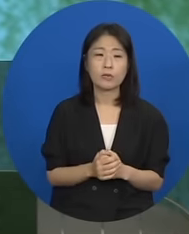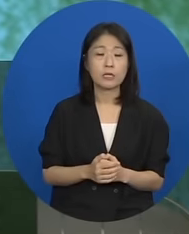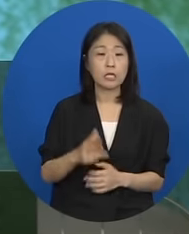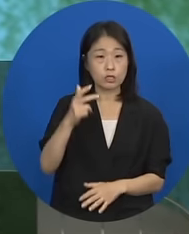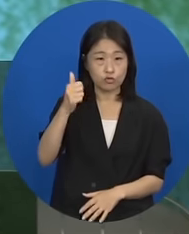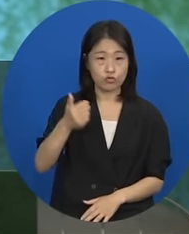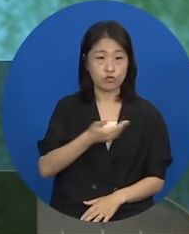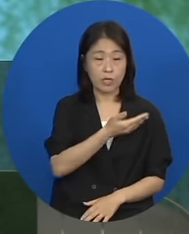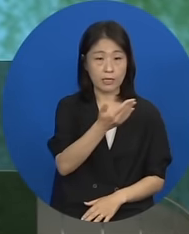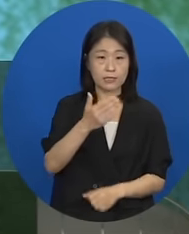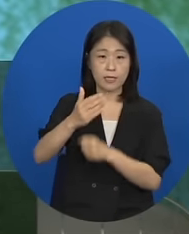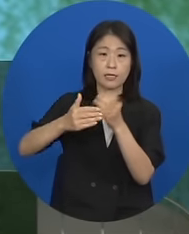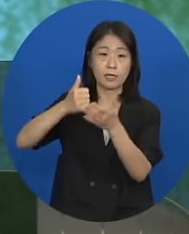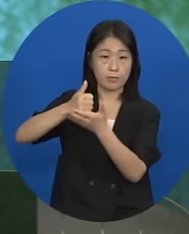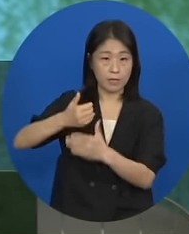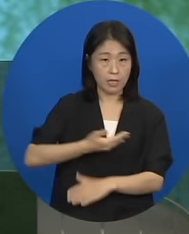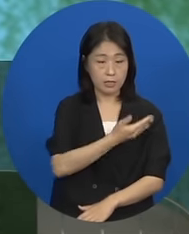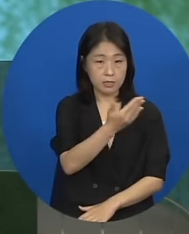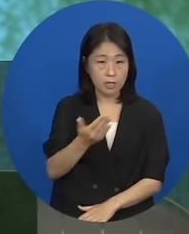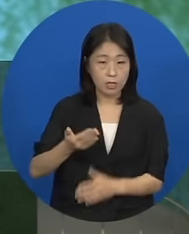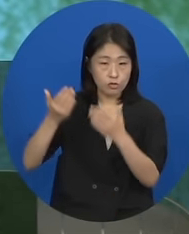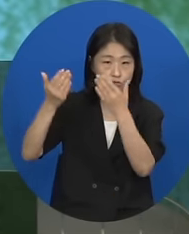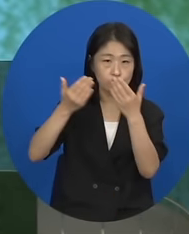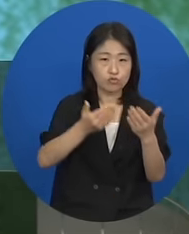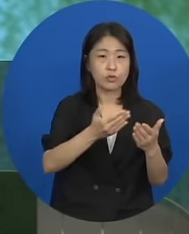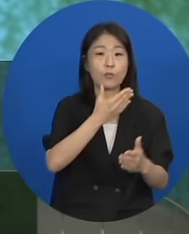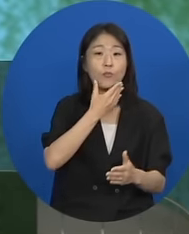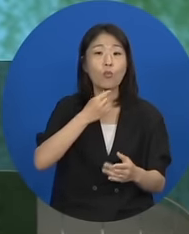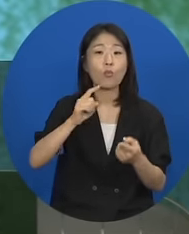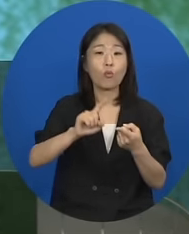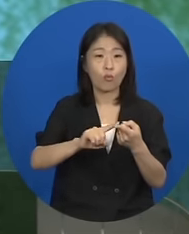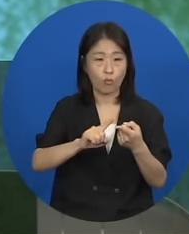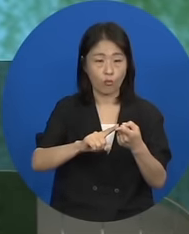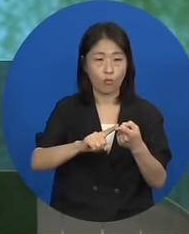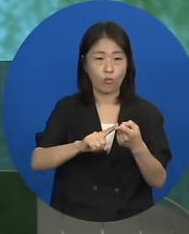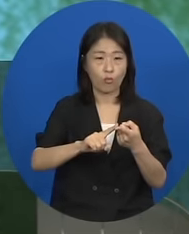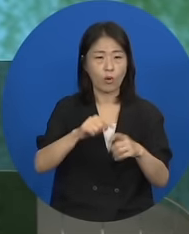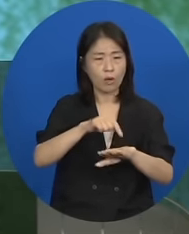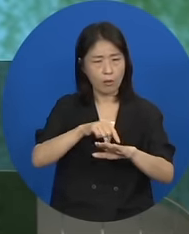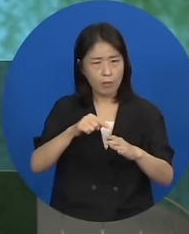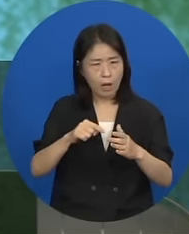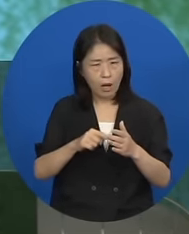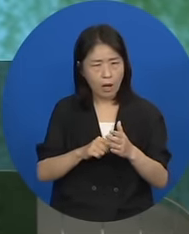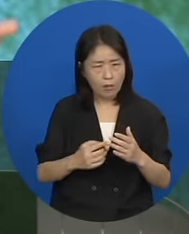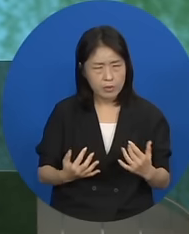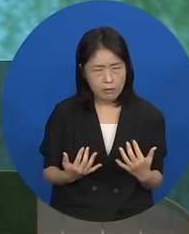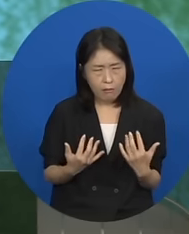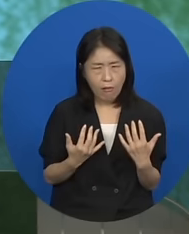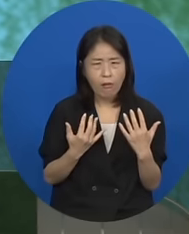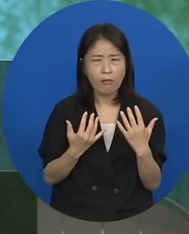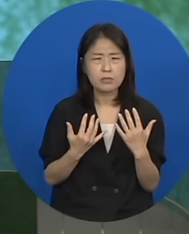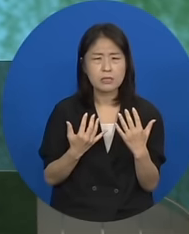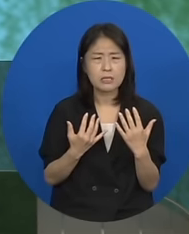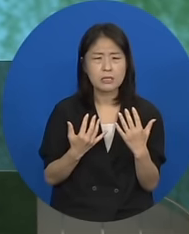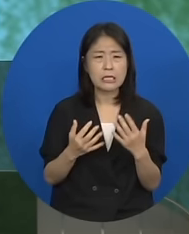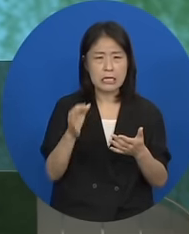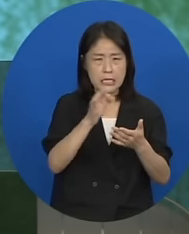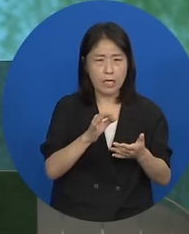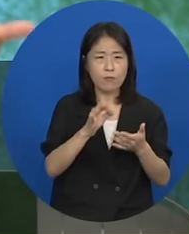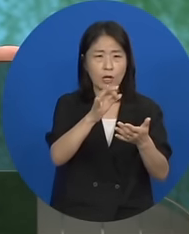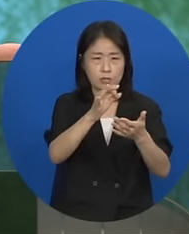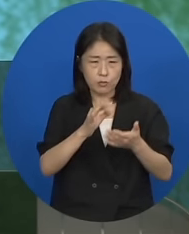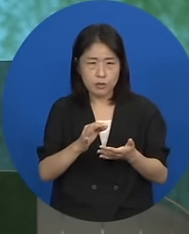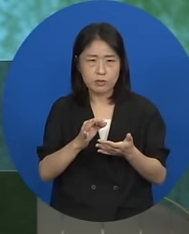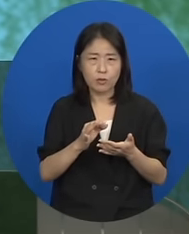당신들의 하나님이 당신들에게 주신 복을 따라 마음을 다하여 자원하여 예물을 가지고 와서